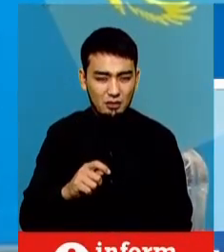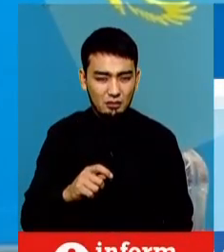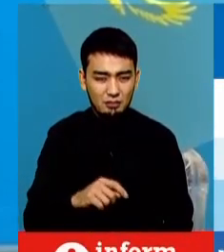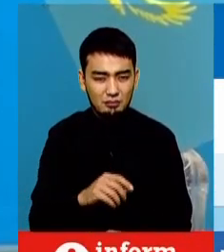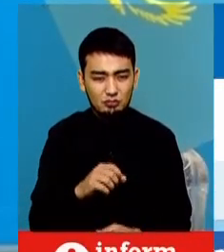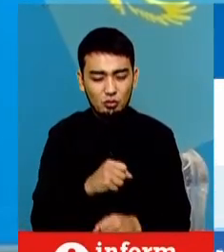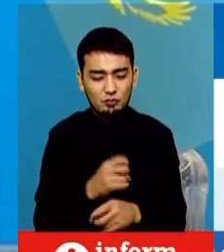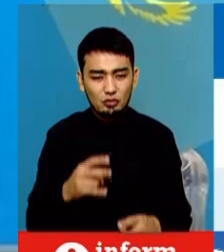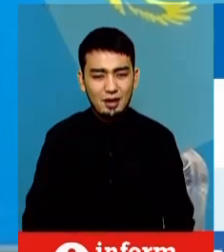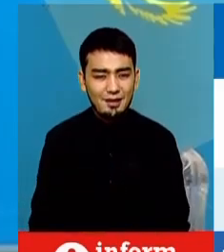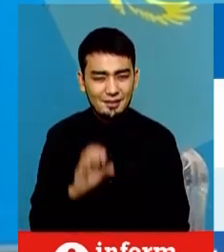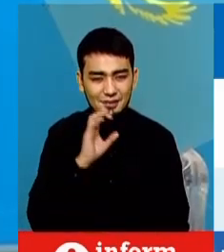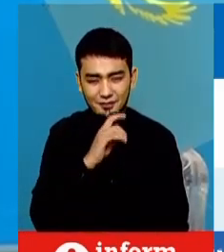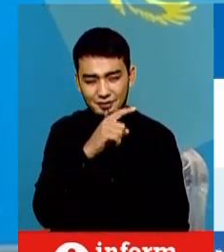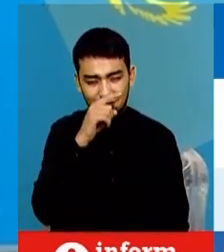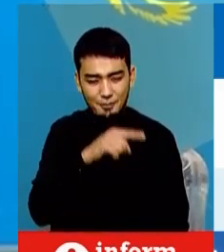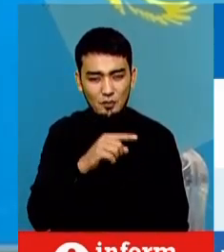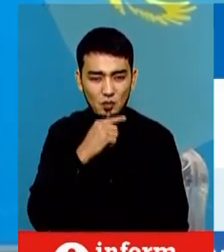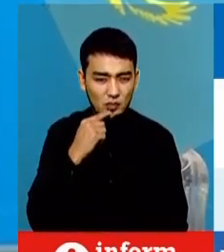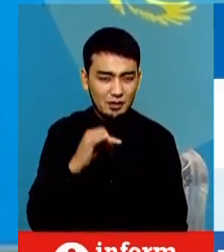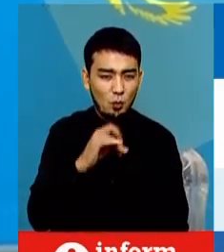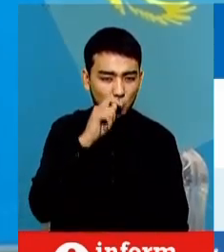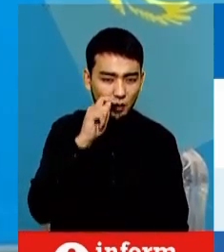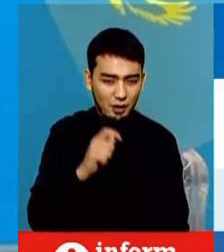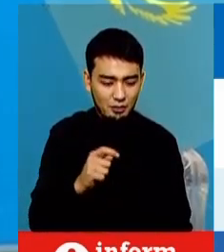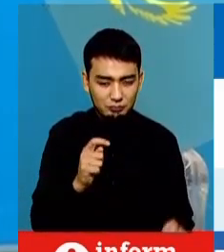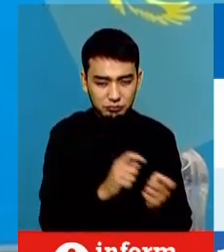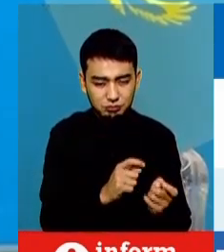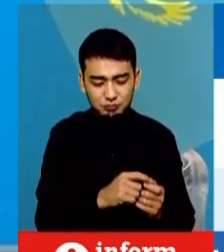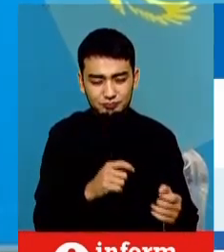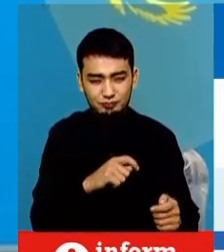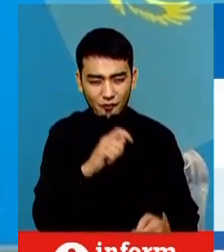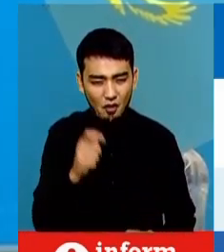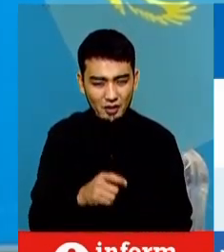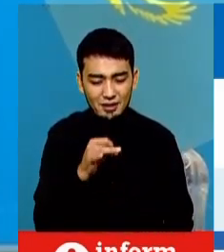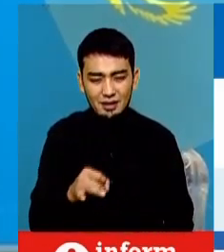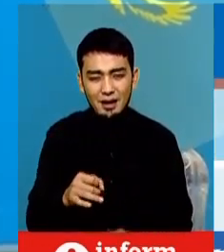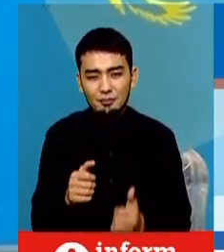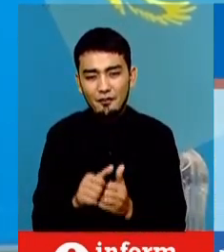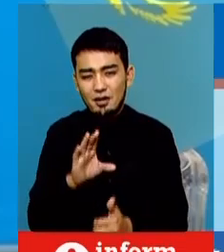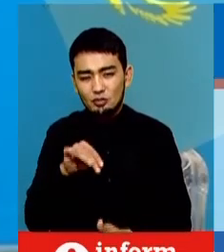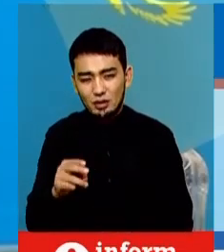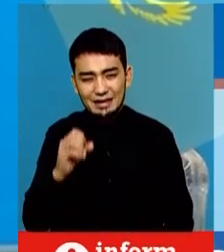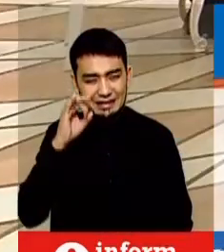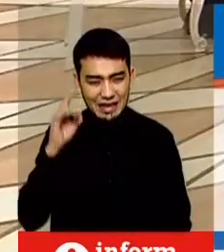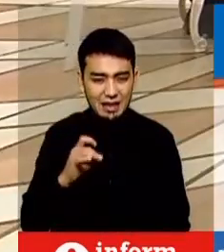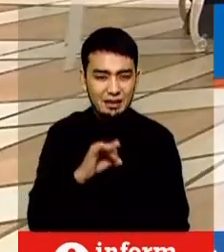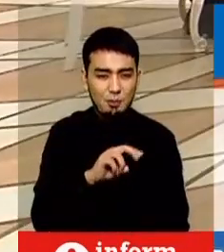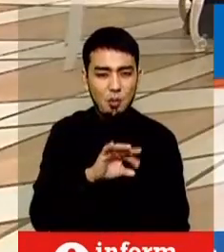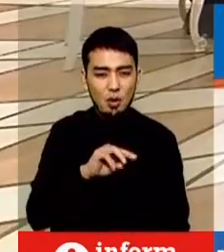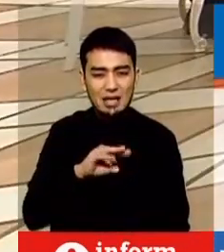На севере продолжается конфликт между Россией и Украиной, на Ближнем Востоке между Израилем и Палестиной.